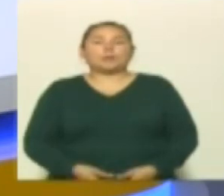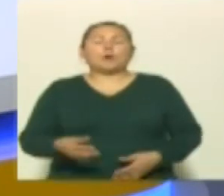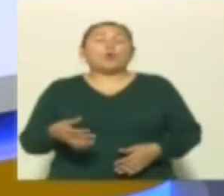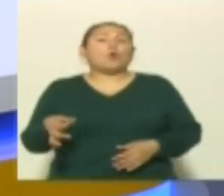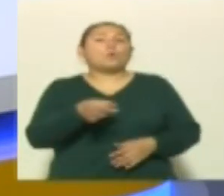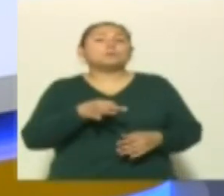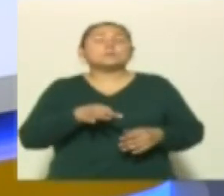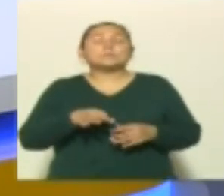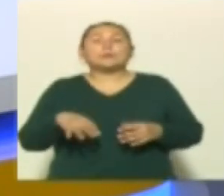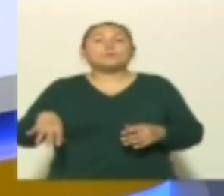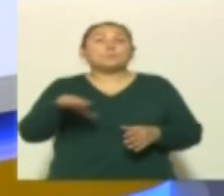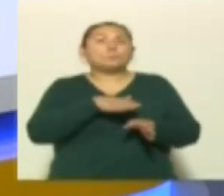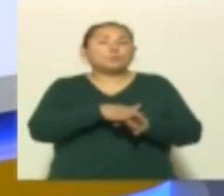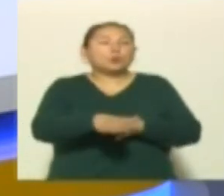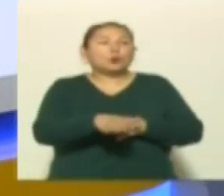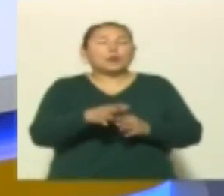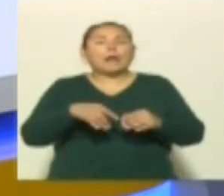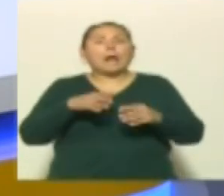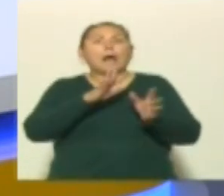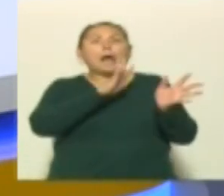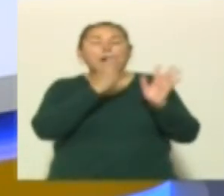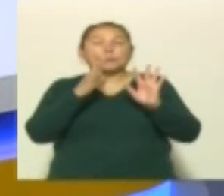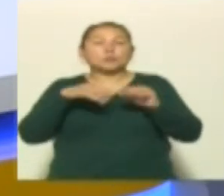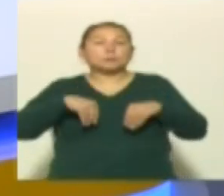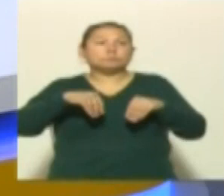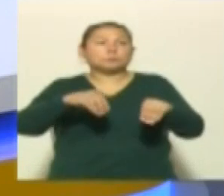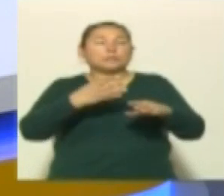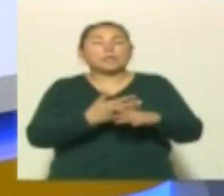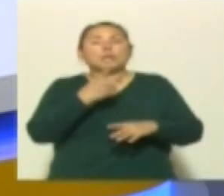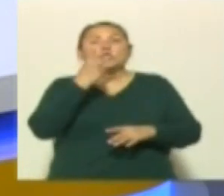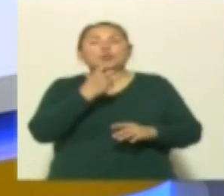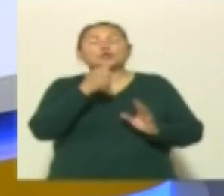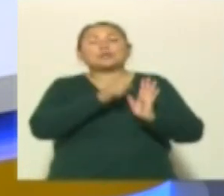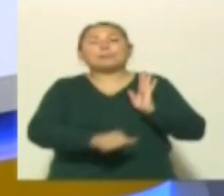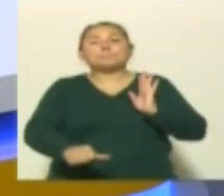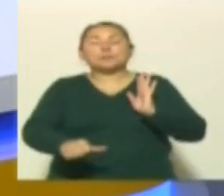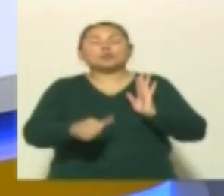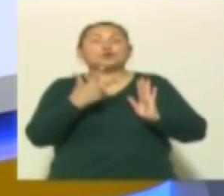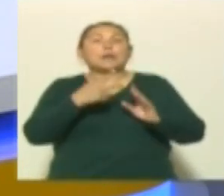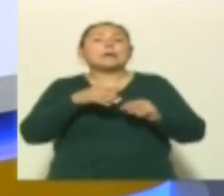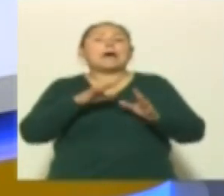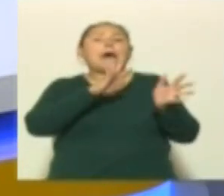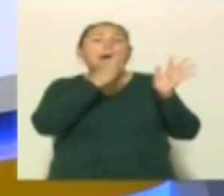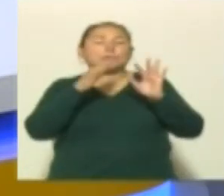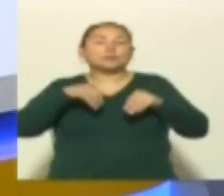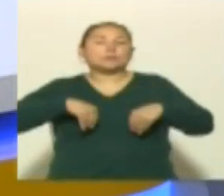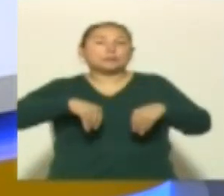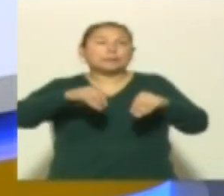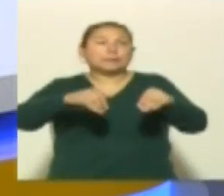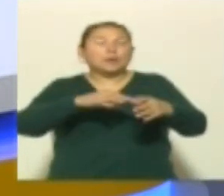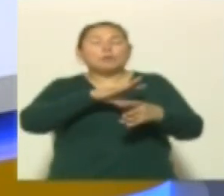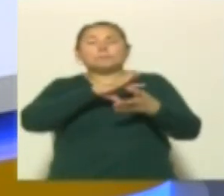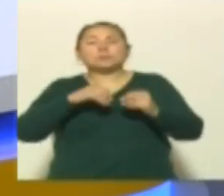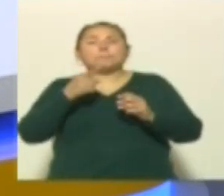Облыста бүкіл қазақстандық ағаш отырғызу күніне орай 2860 ағаш отырғызылды. Көшет егу науқанына аудан қалалардан